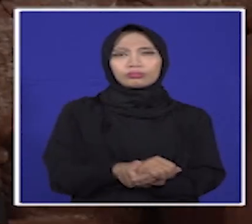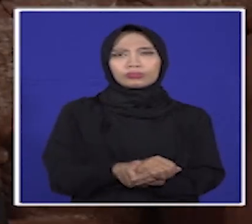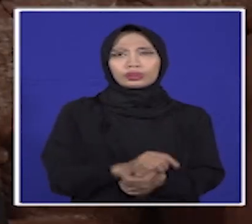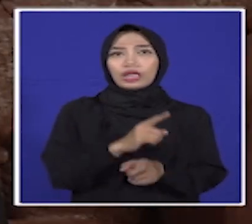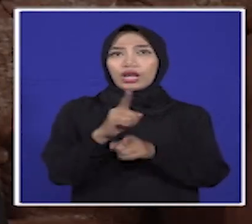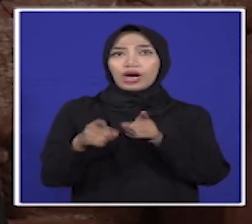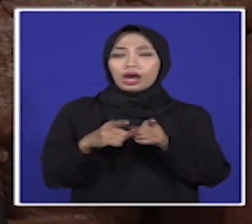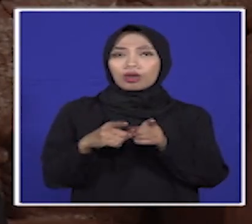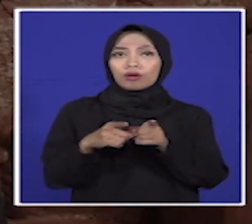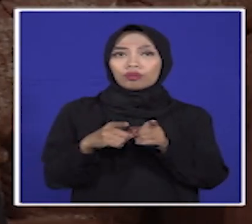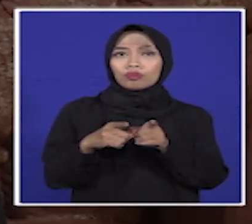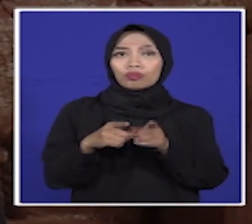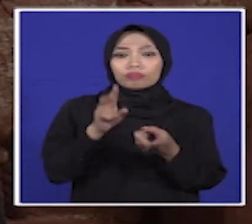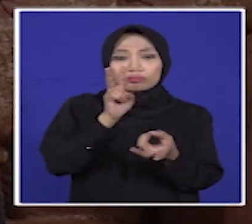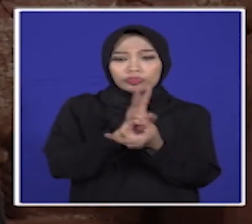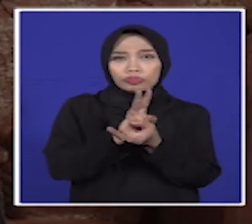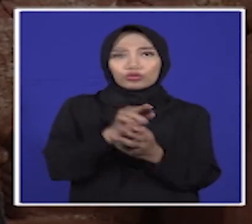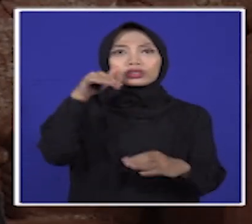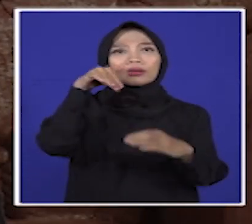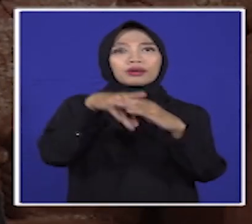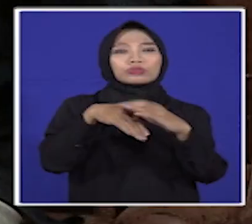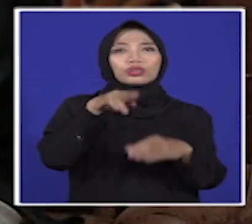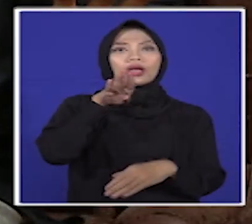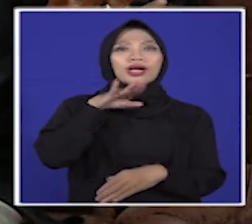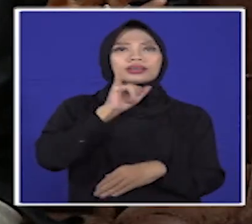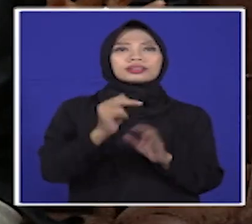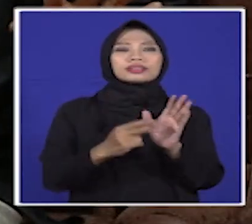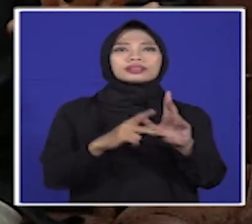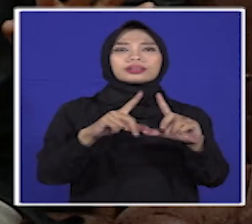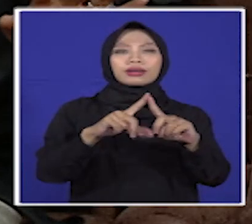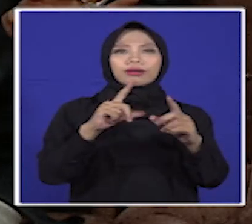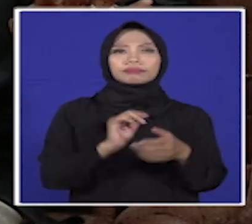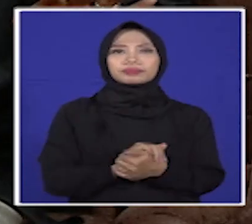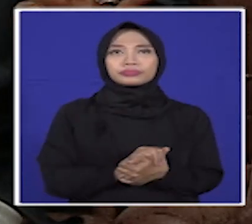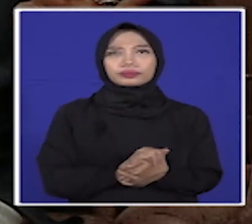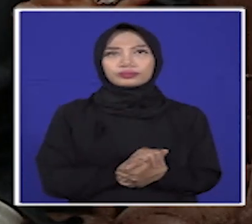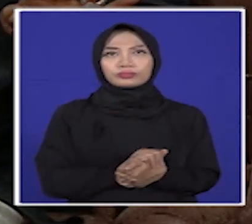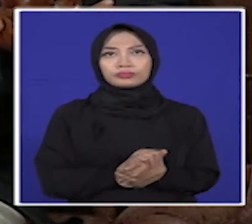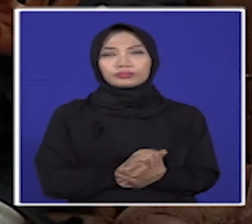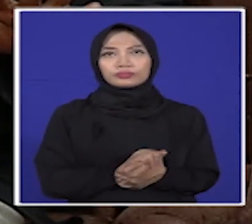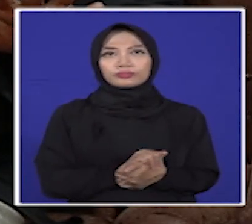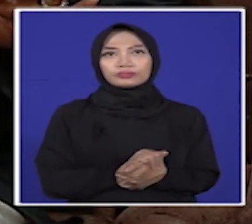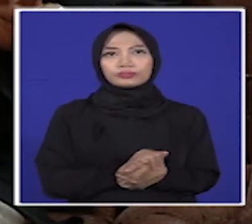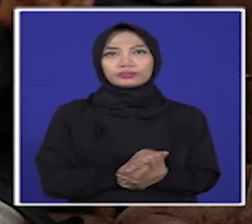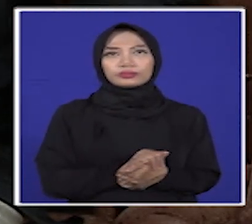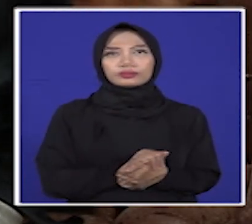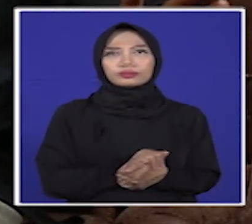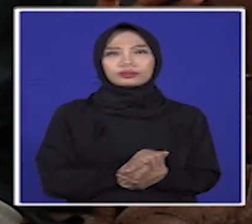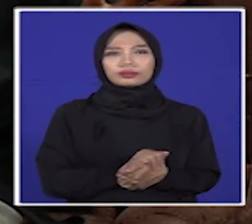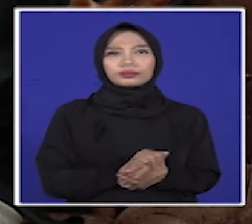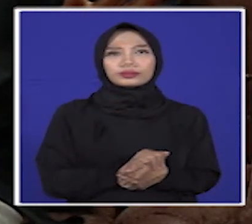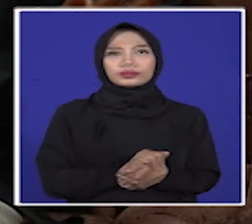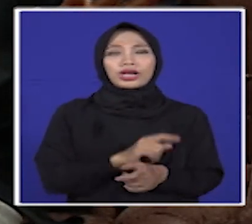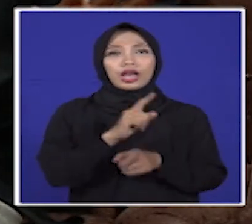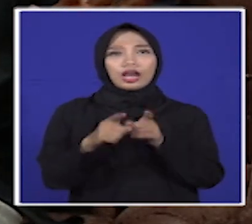Karena posisi istri yang sudah diceraikan oleh suami sebelum ada rujuk kembali itu sudah